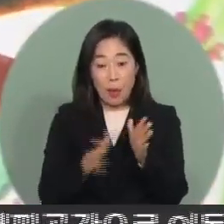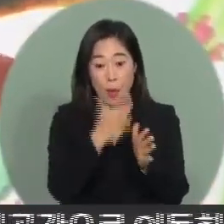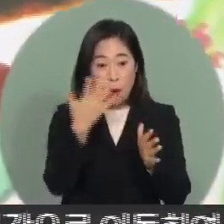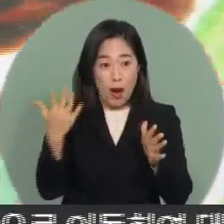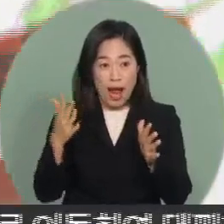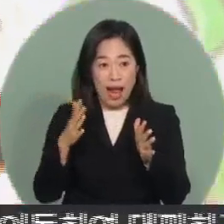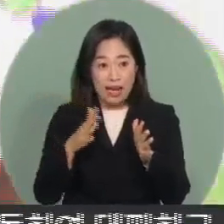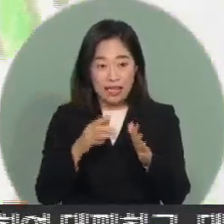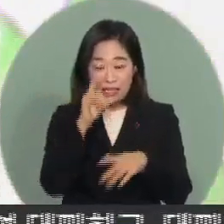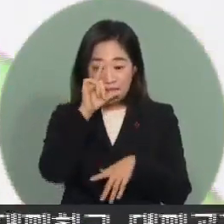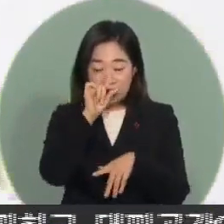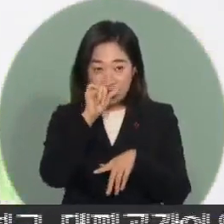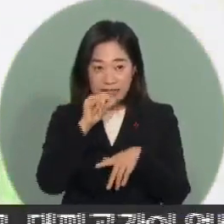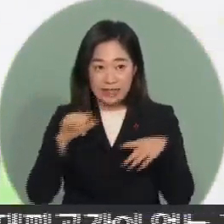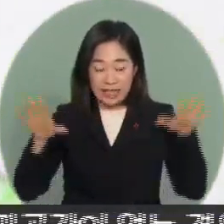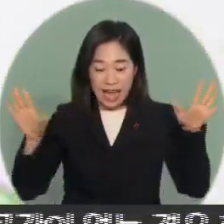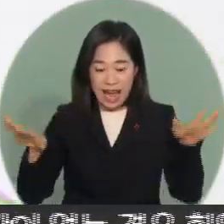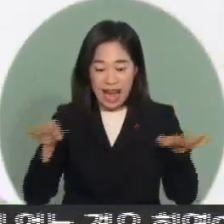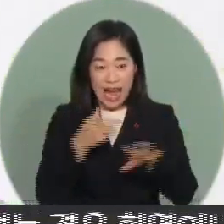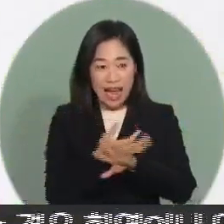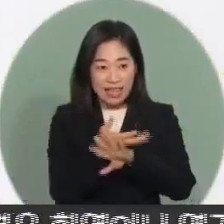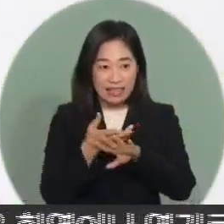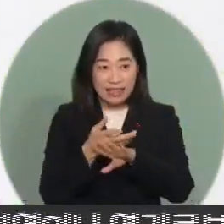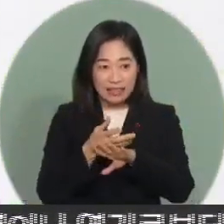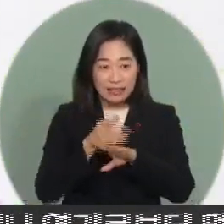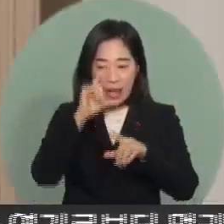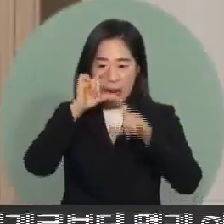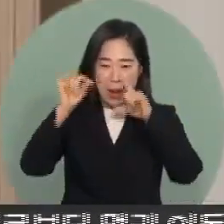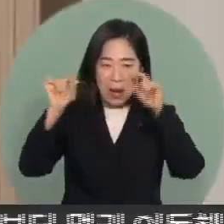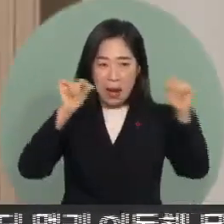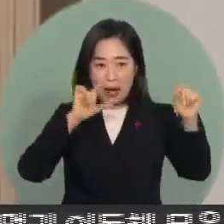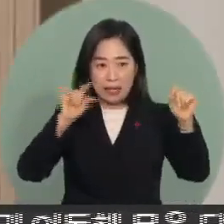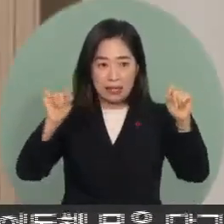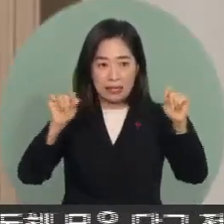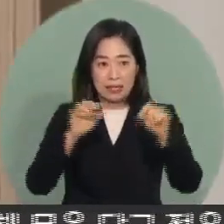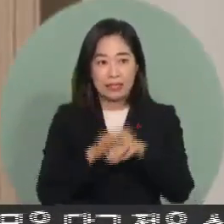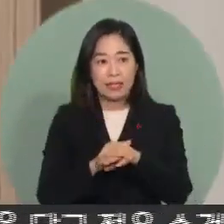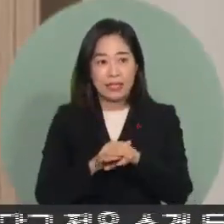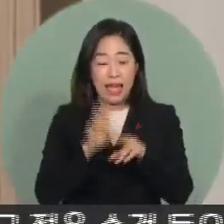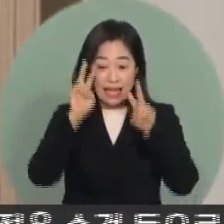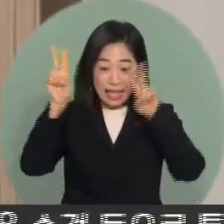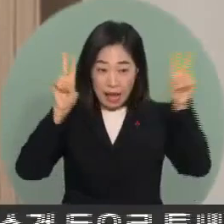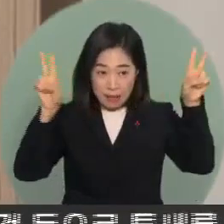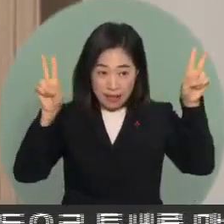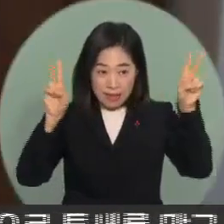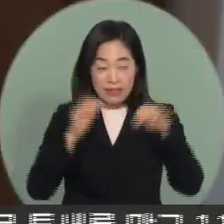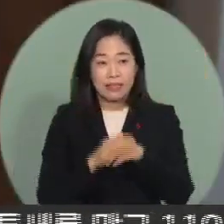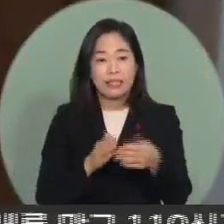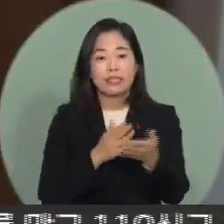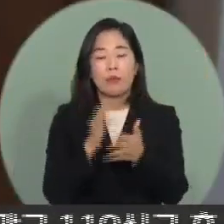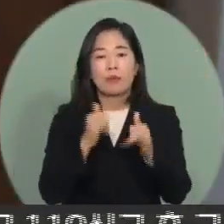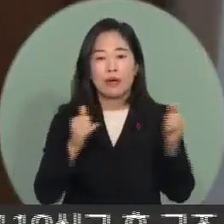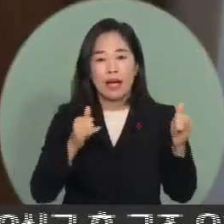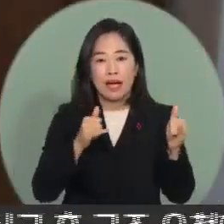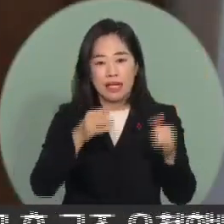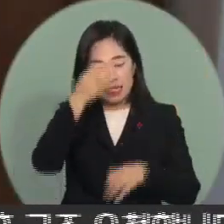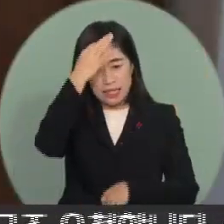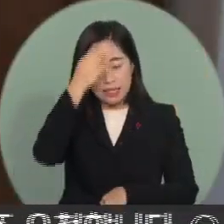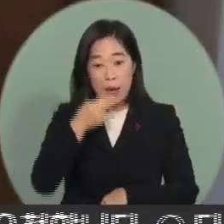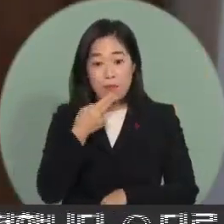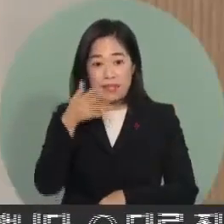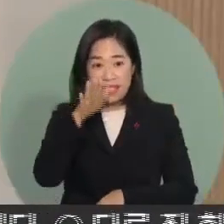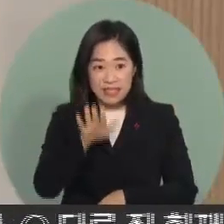깃털을 수놓은 부엉이부터 앙상한 나뭇가지 아래 서 있는 사슴까지. 전문가 솜씨는 아니어도